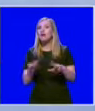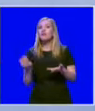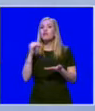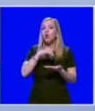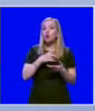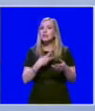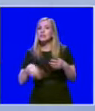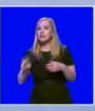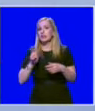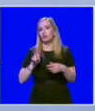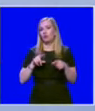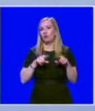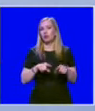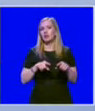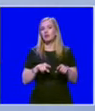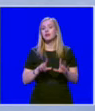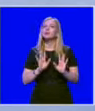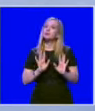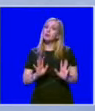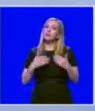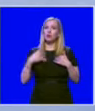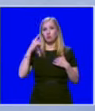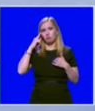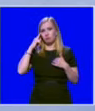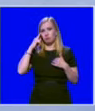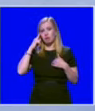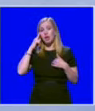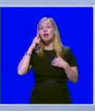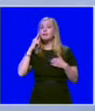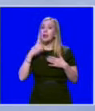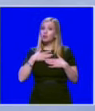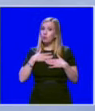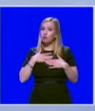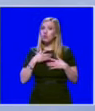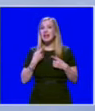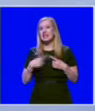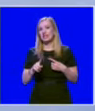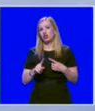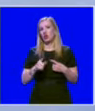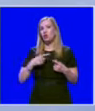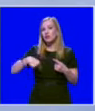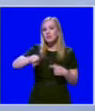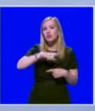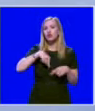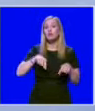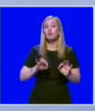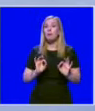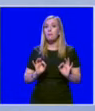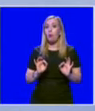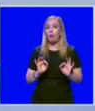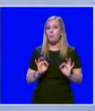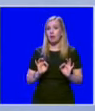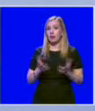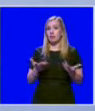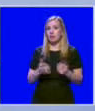ви? Те първо ще запознаваме с това какво ще внесат. Обаче позицията на Демократична България е малко по-различна от всичко, което в момента се